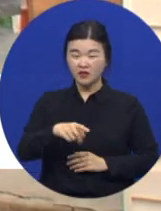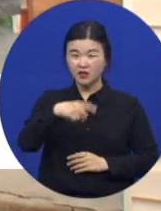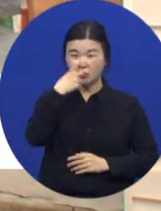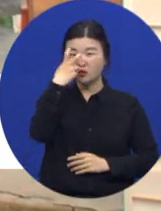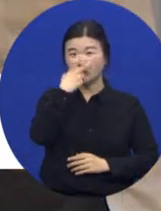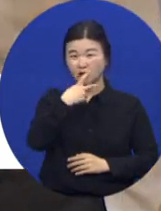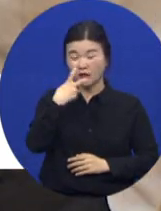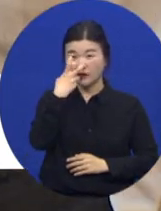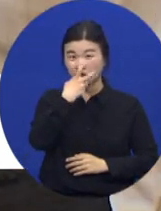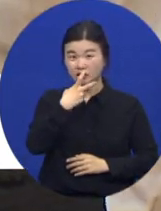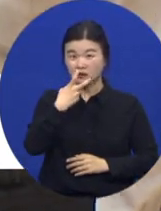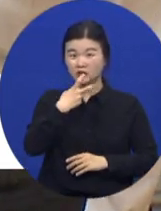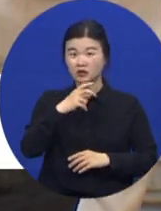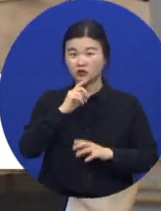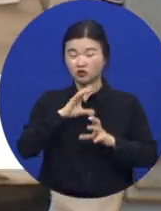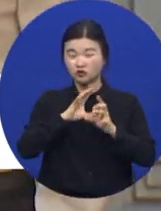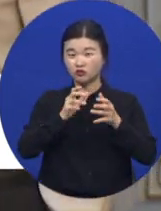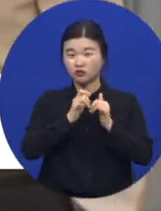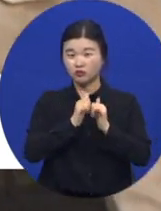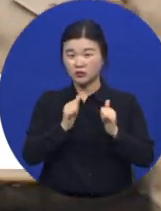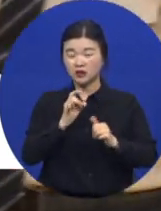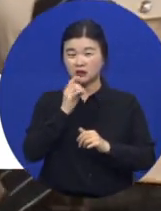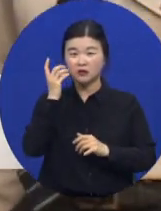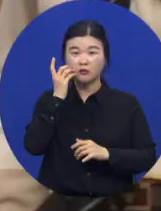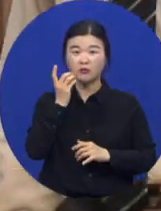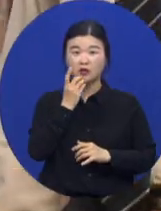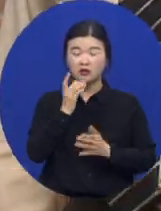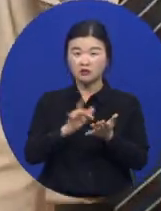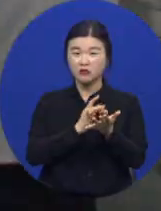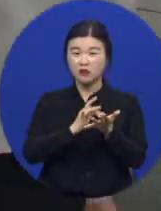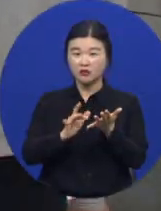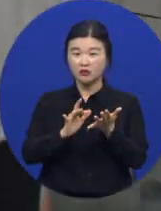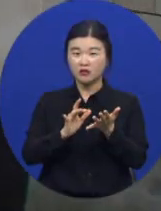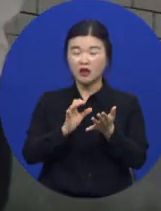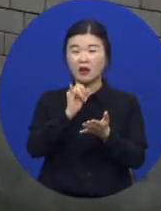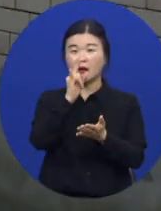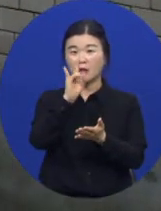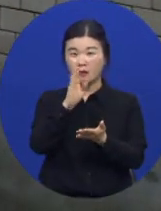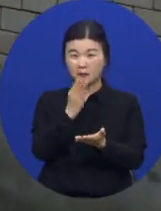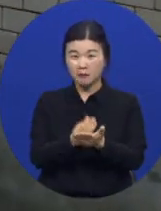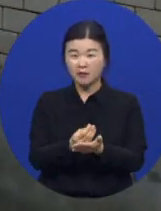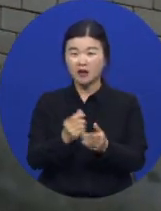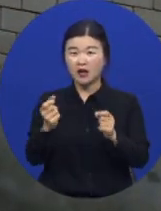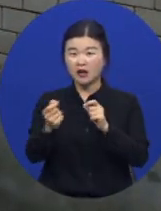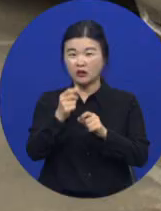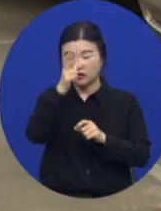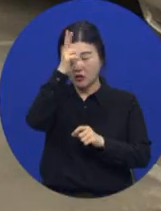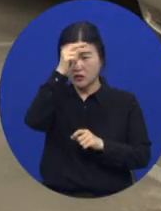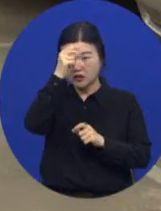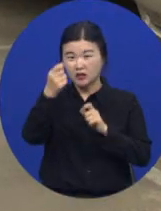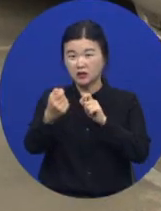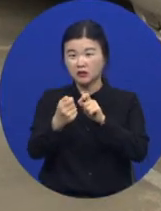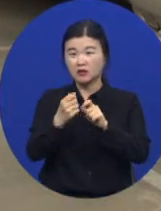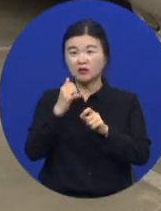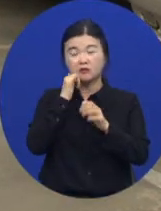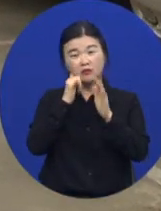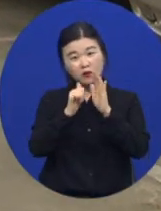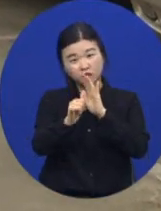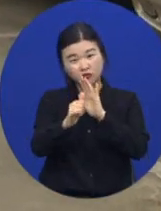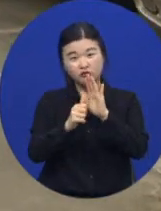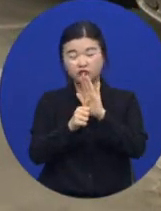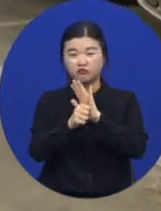탄력순찰은 순찰신문고 웹페이지나 스마트 국민제보 앱 또는 가까운 지구대 파출소로